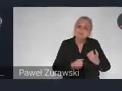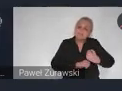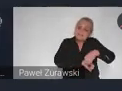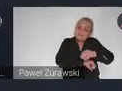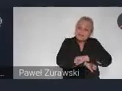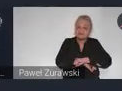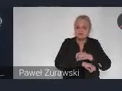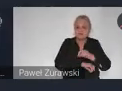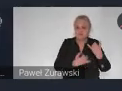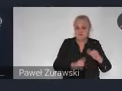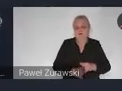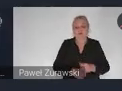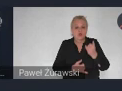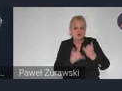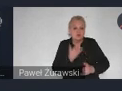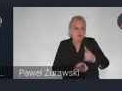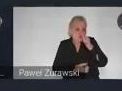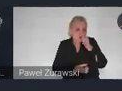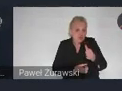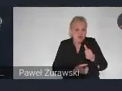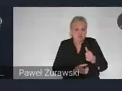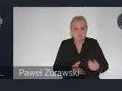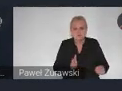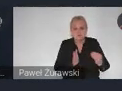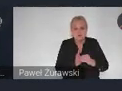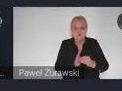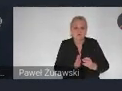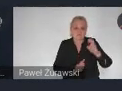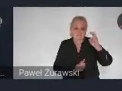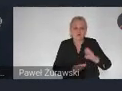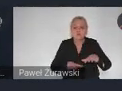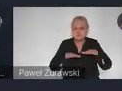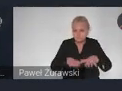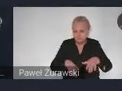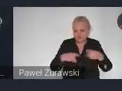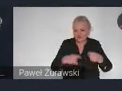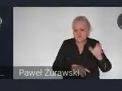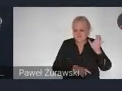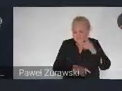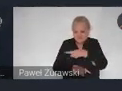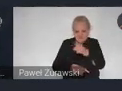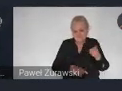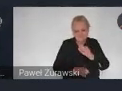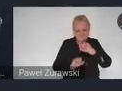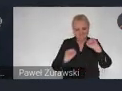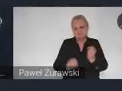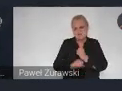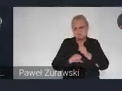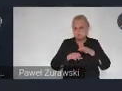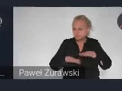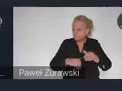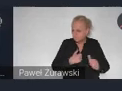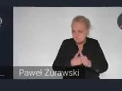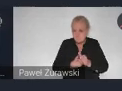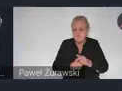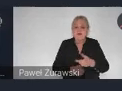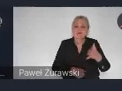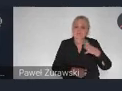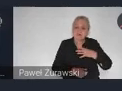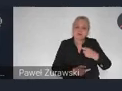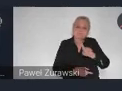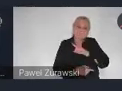Jeśli nie da się zamontować windy co w wielu przypadkach naprawdę jest niemożliwe Z różnych względów warto przede wszystkim